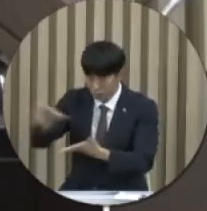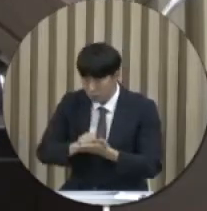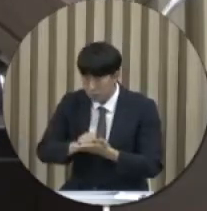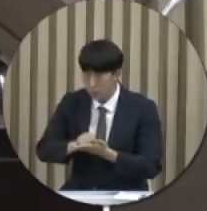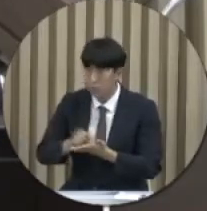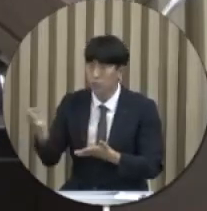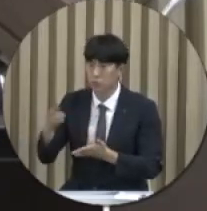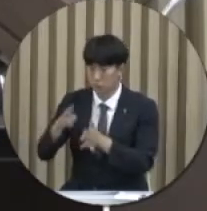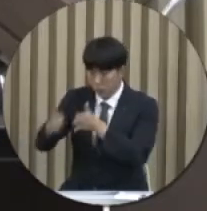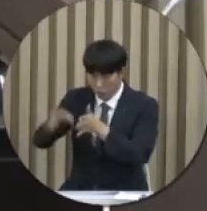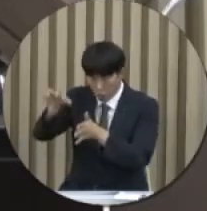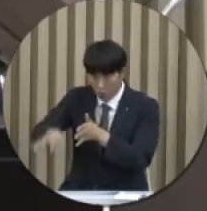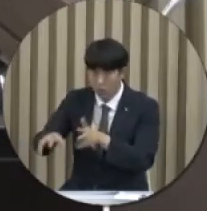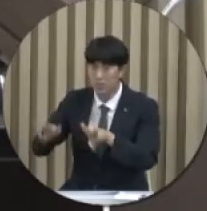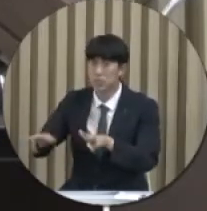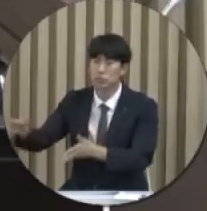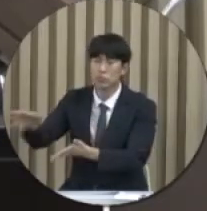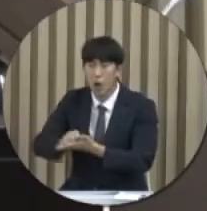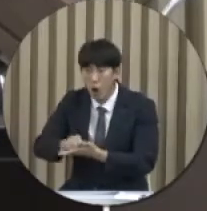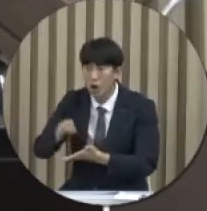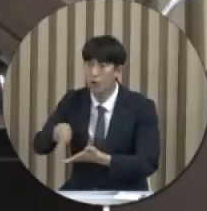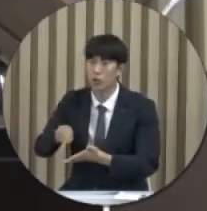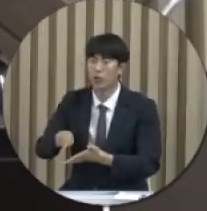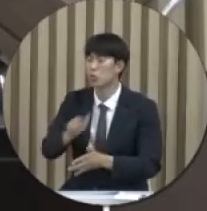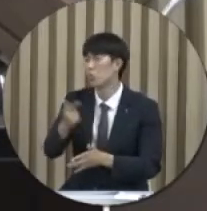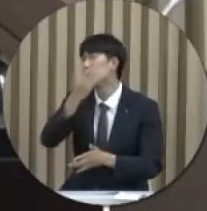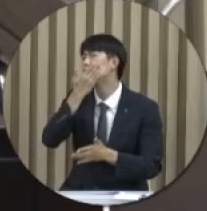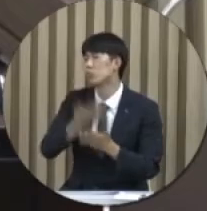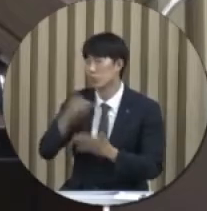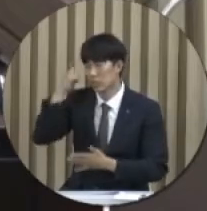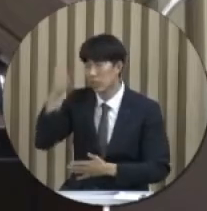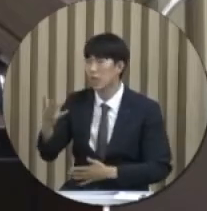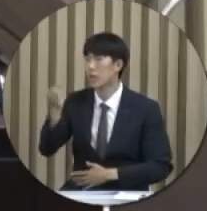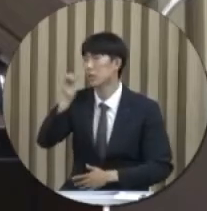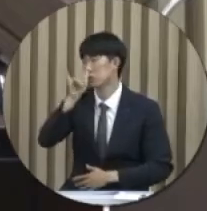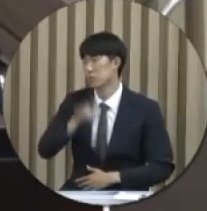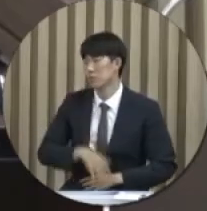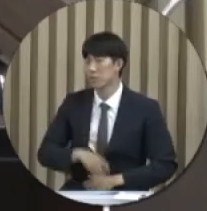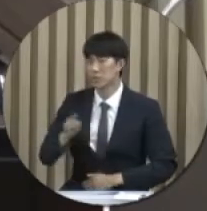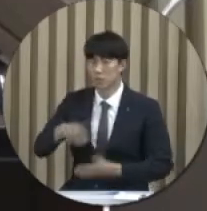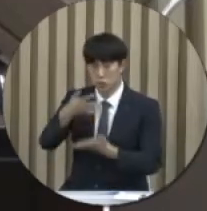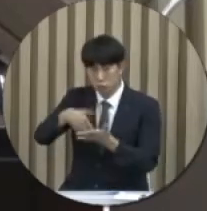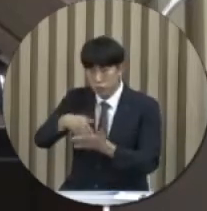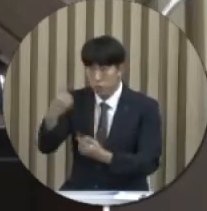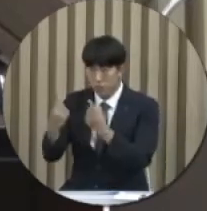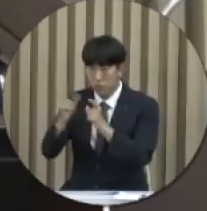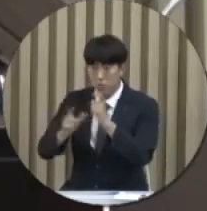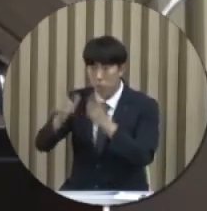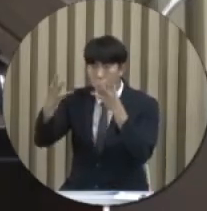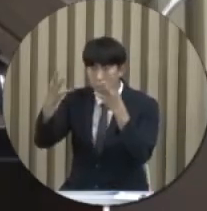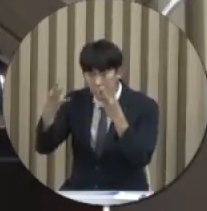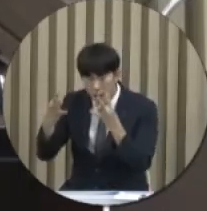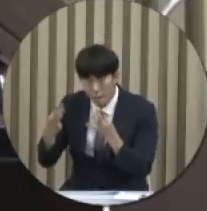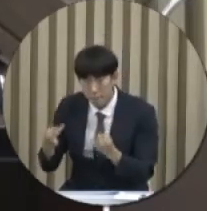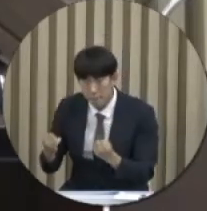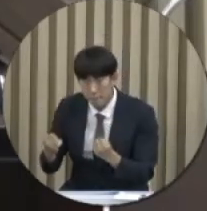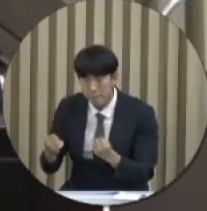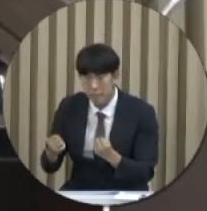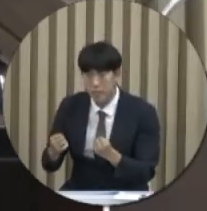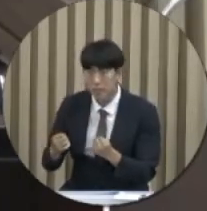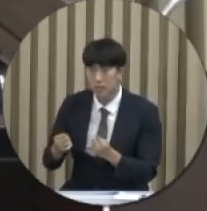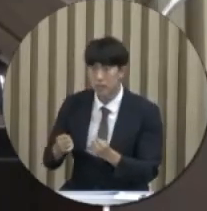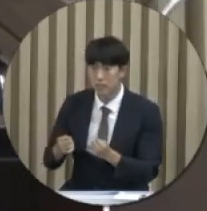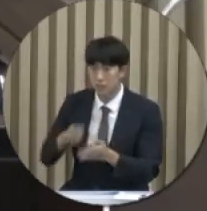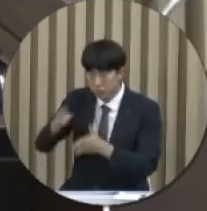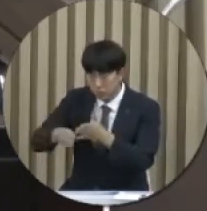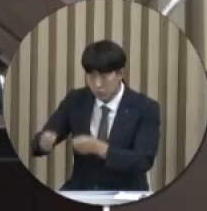유치한 거는 지금 다 말씀드릴 수 없지만 매우 중요하다고 생각합니다. 그 숫자보다 훨씬 많이 신안산선 연장을